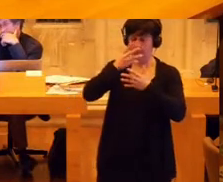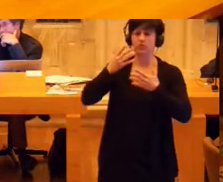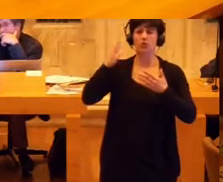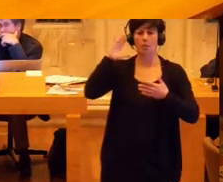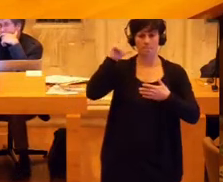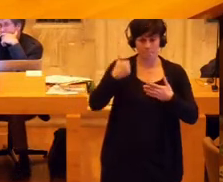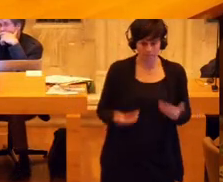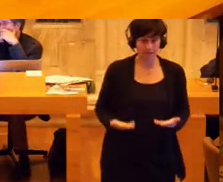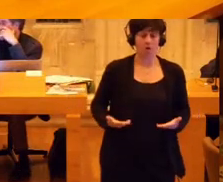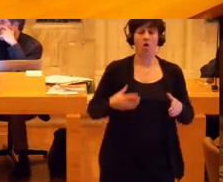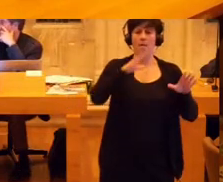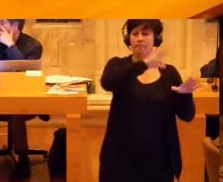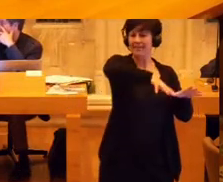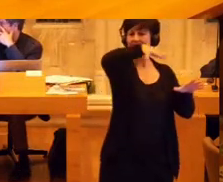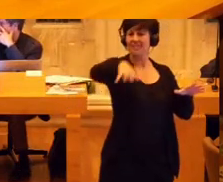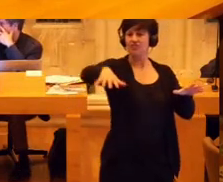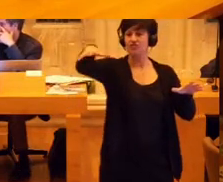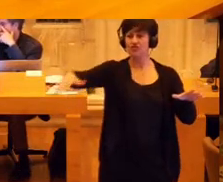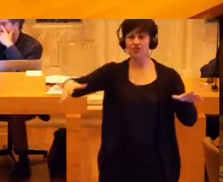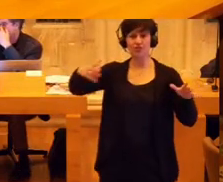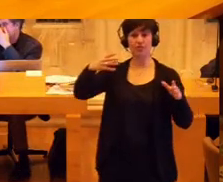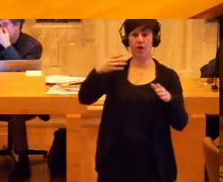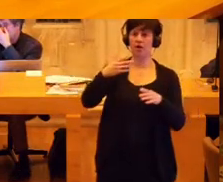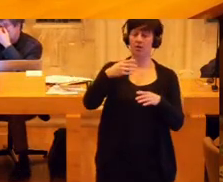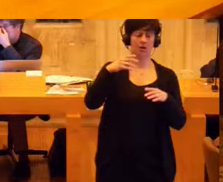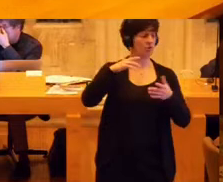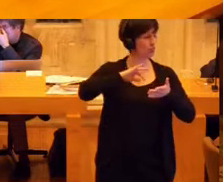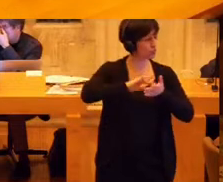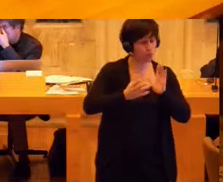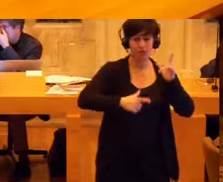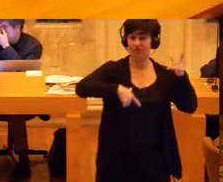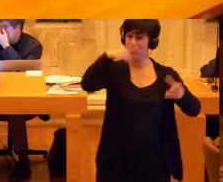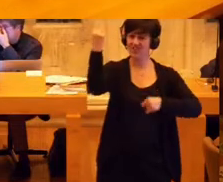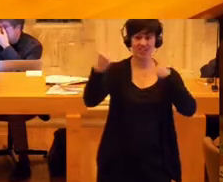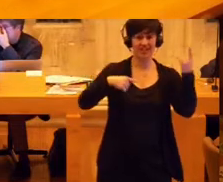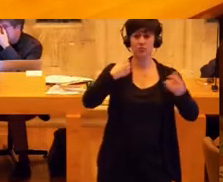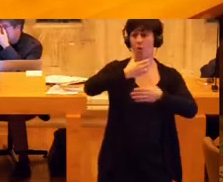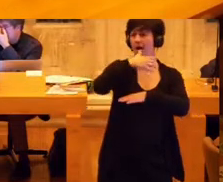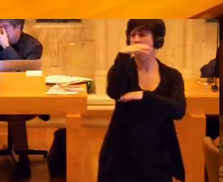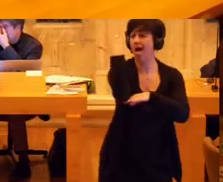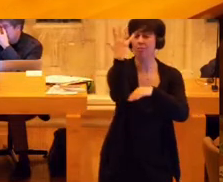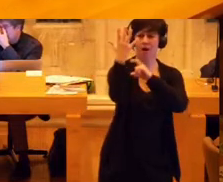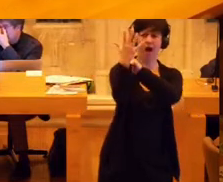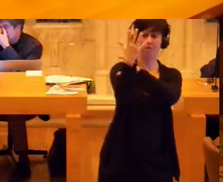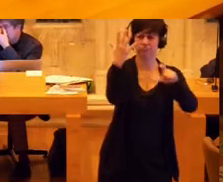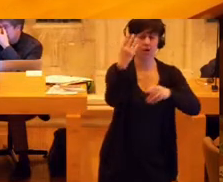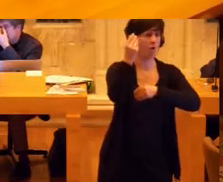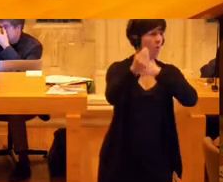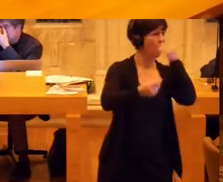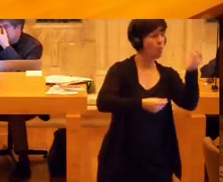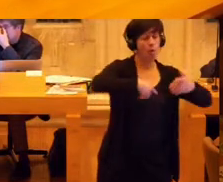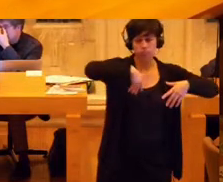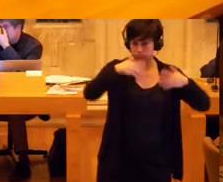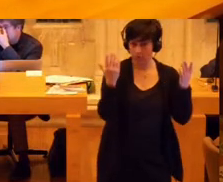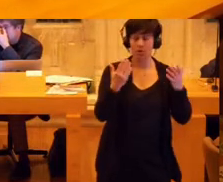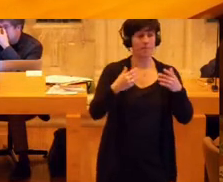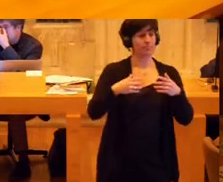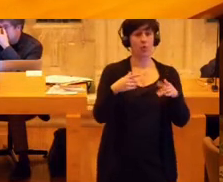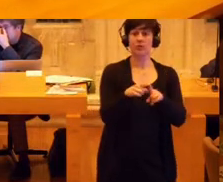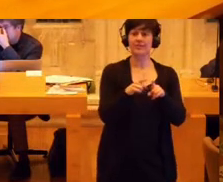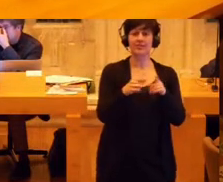paysage, nous interdisons la publicité sur tout type de végétation, ainsi qu'aux abords des espaces